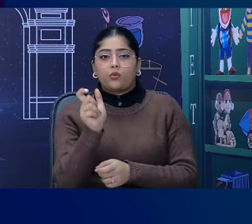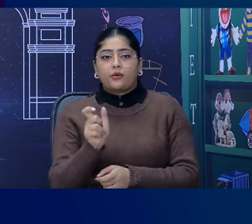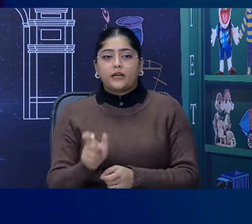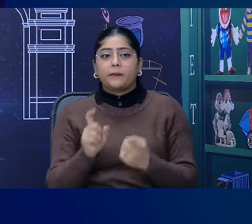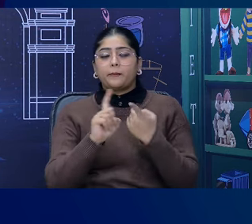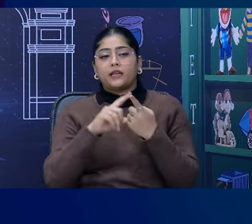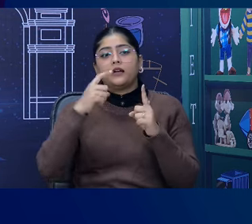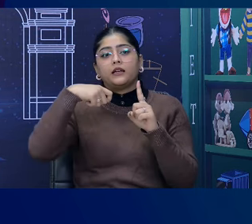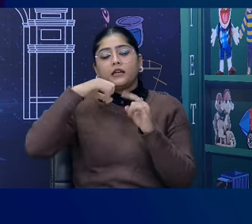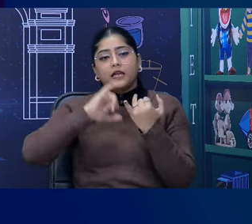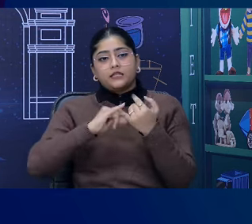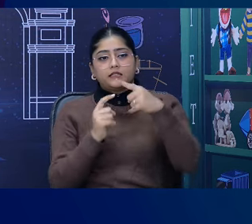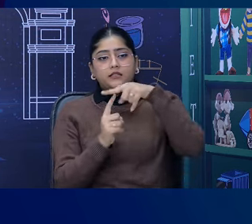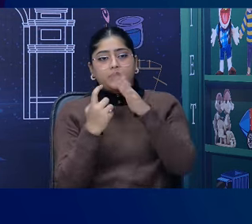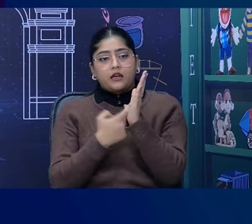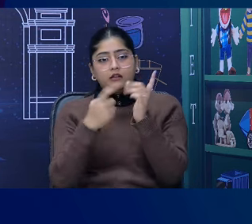है